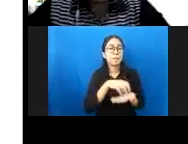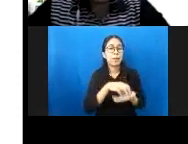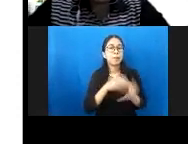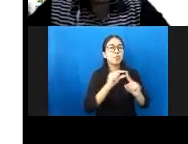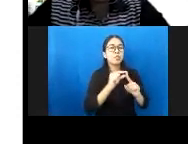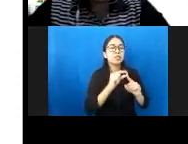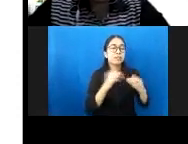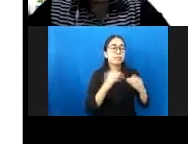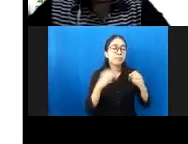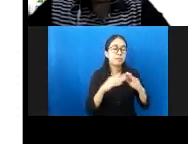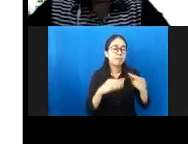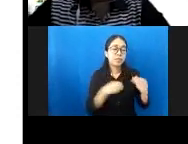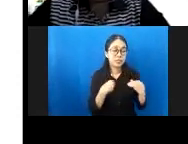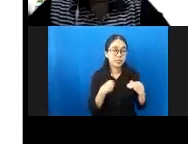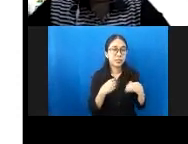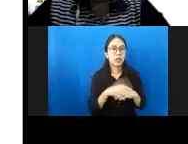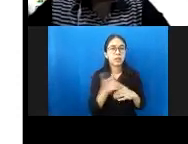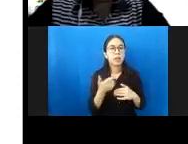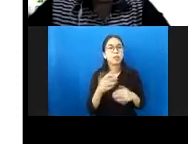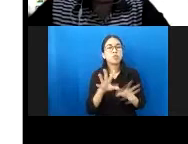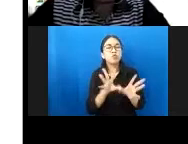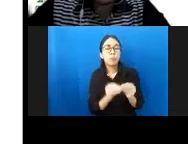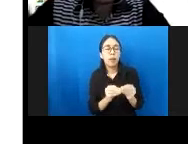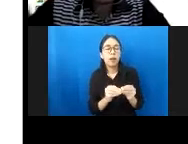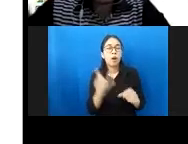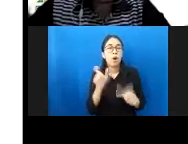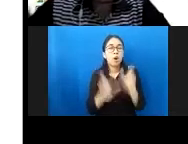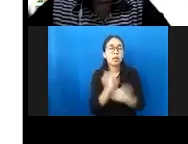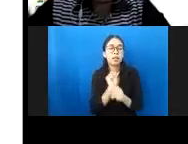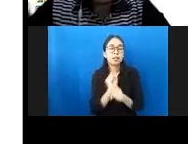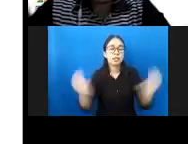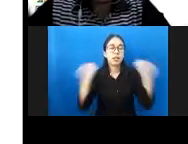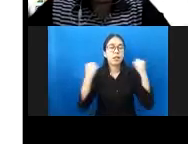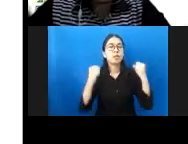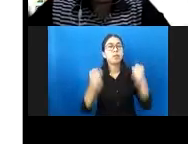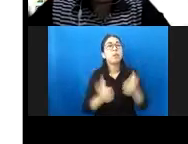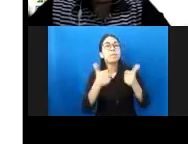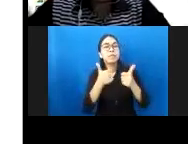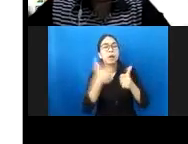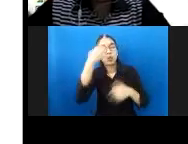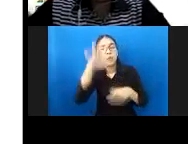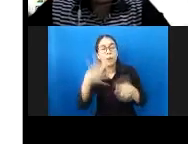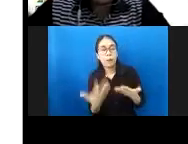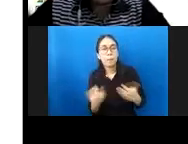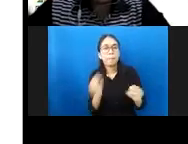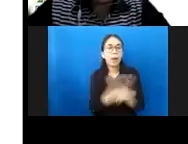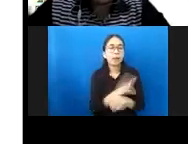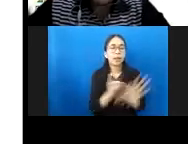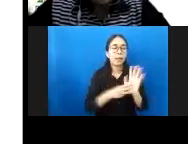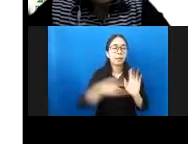kesehatan yang tentunya sanggup dan mampu untuk melaksanakan MTBS di tempat